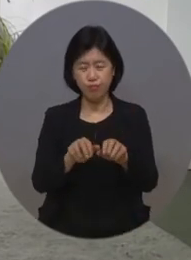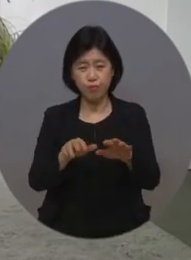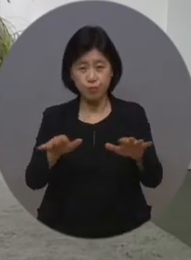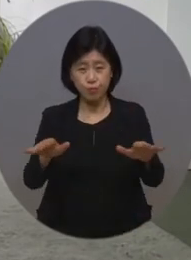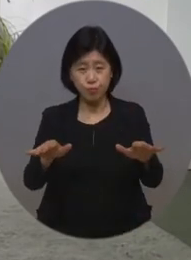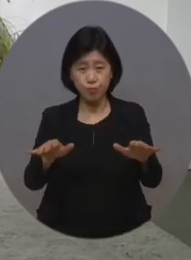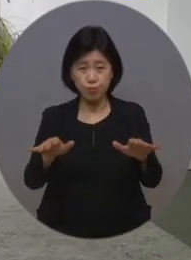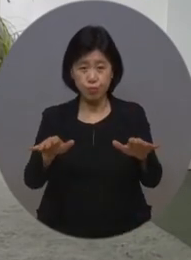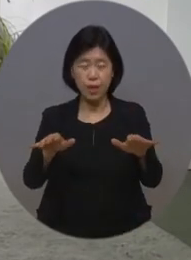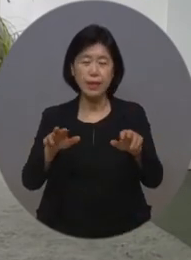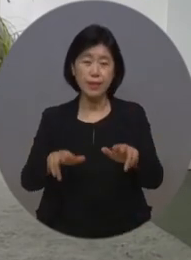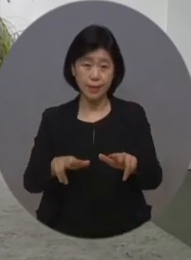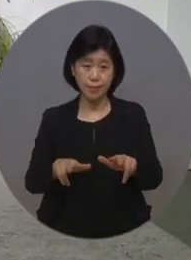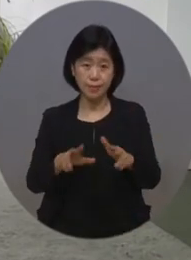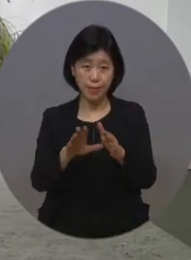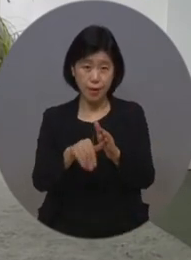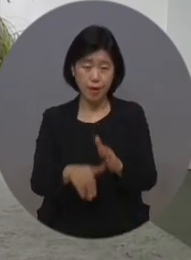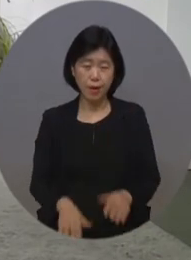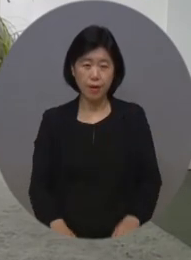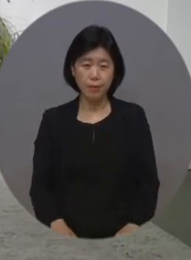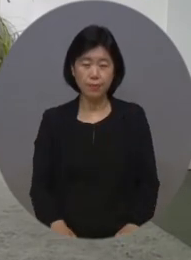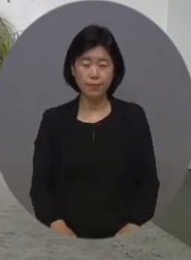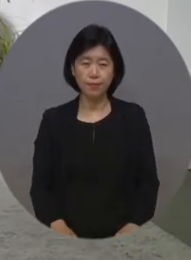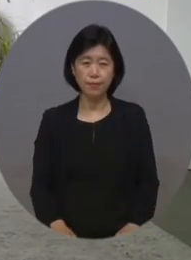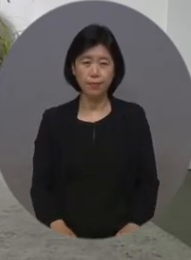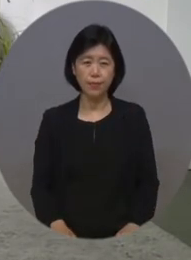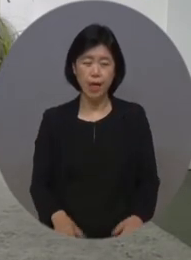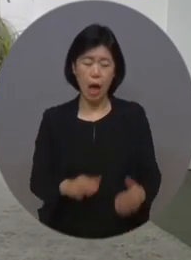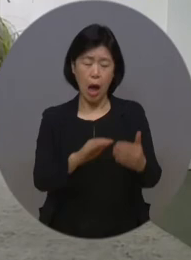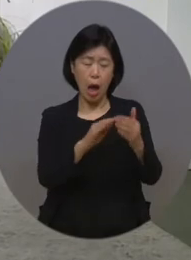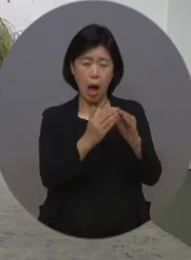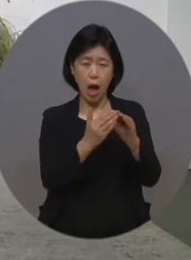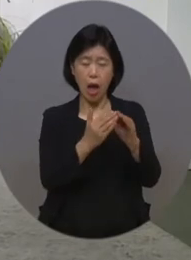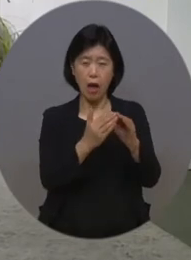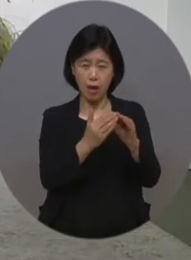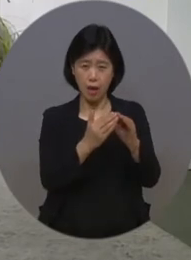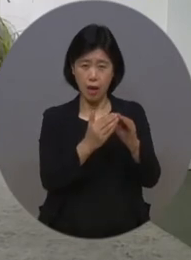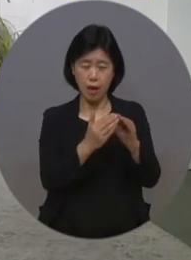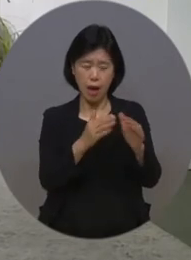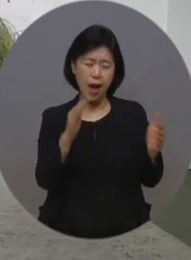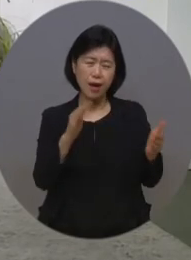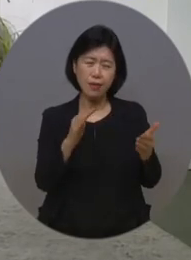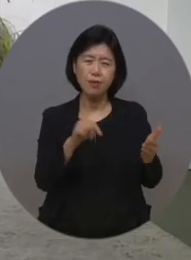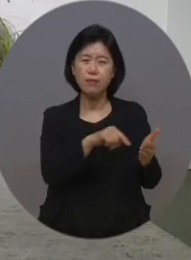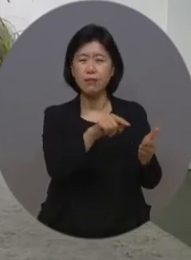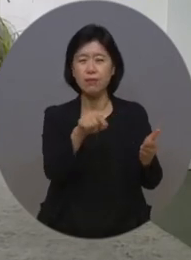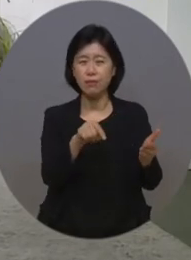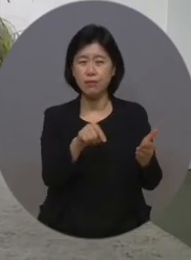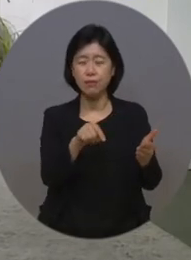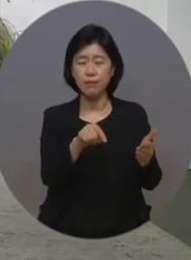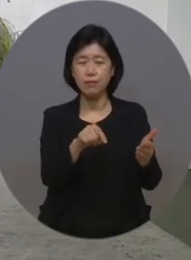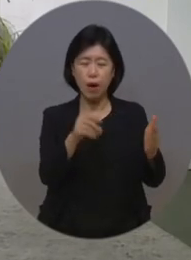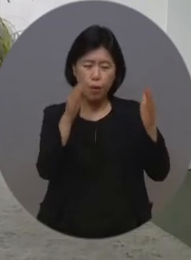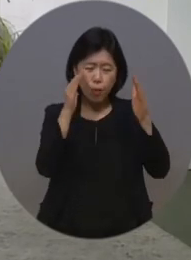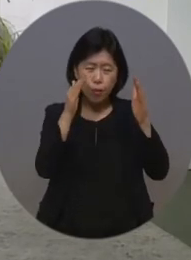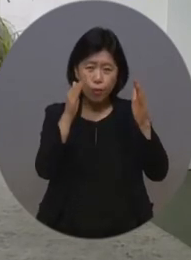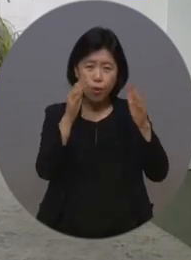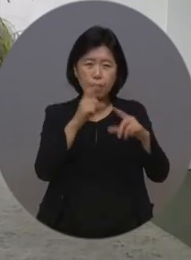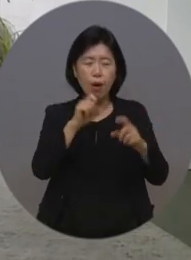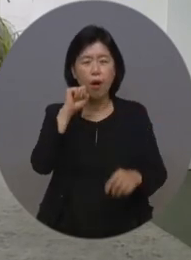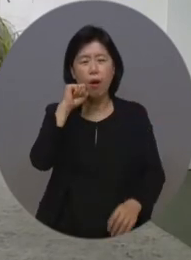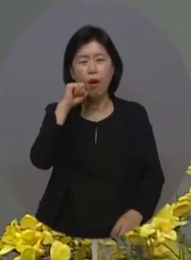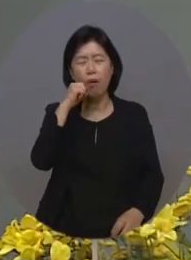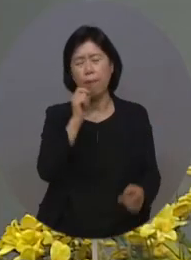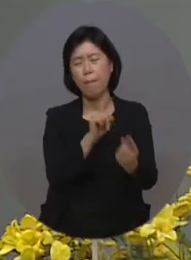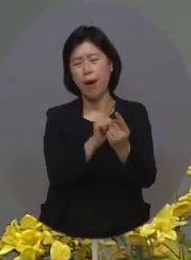1 그로 인해서 어려운 분들 학생들은 더 교육원이 접근이 안되고 상실감이 더 커졌다는 겁니다